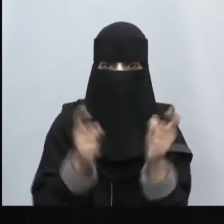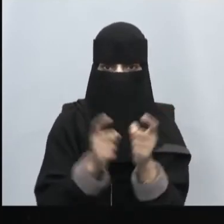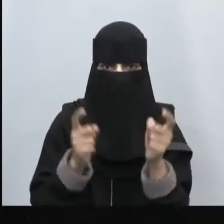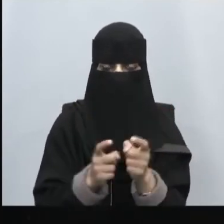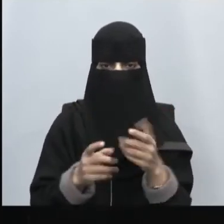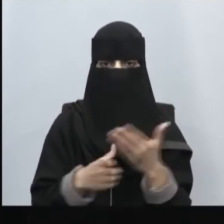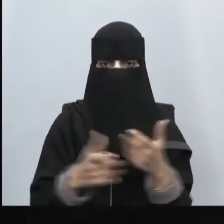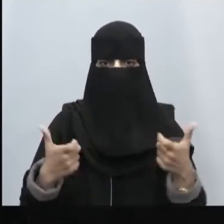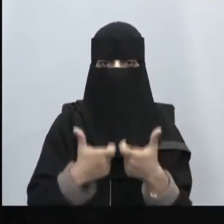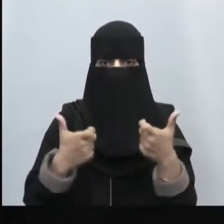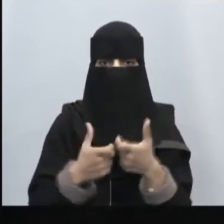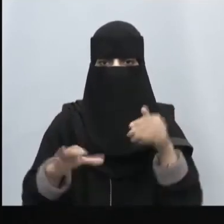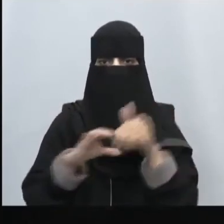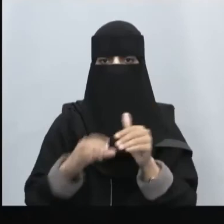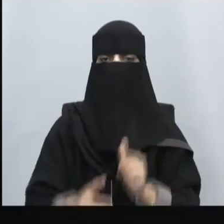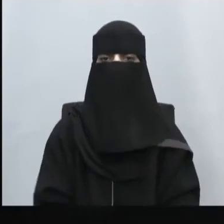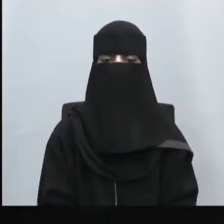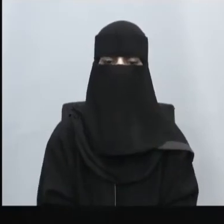حروب داخليه